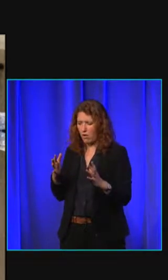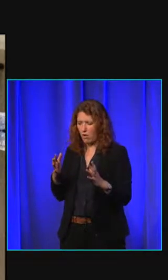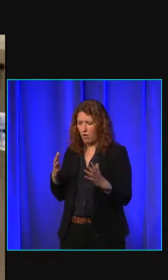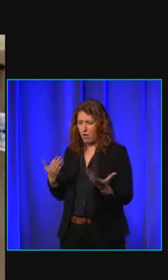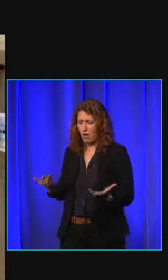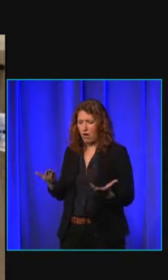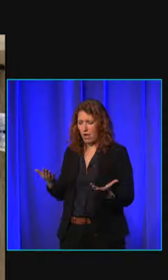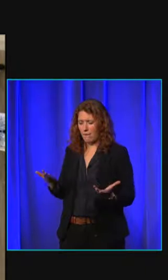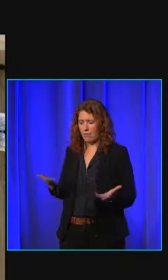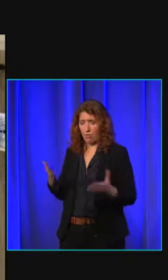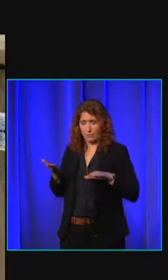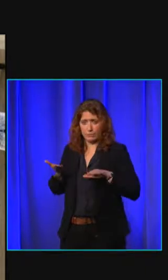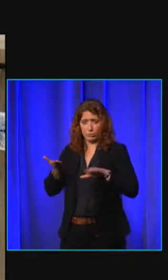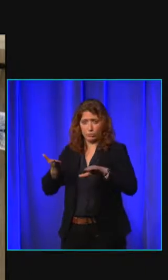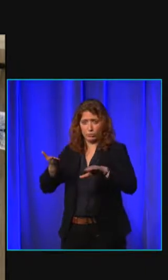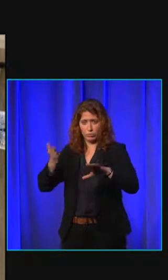la simule,